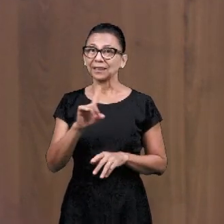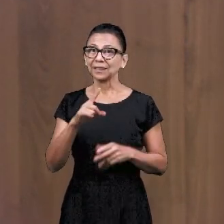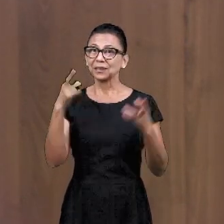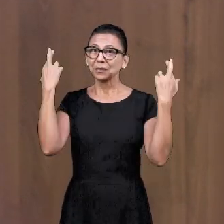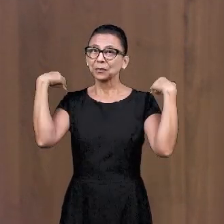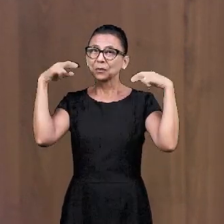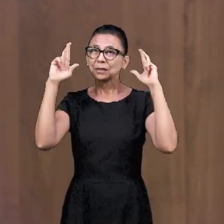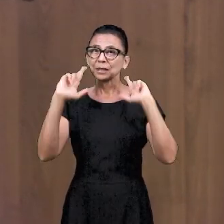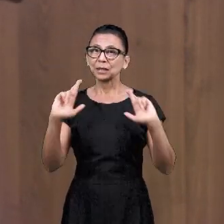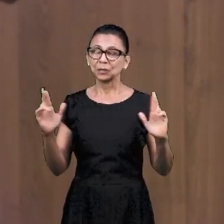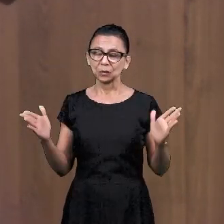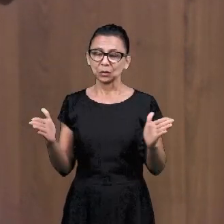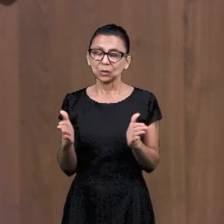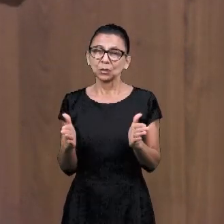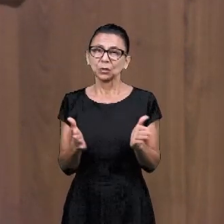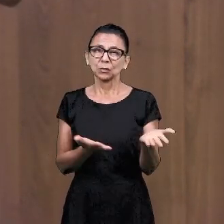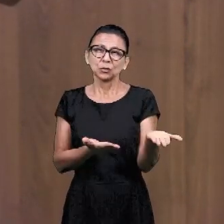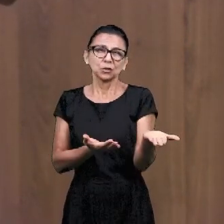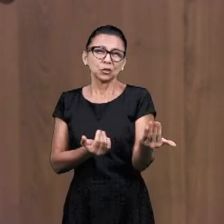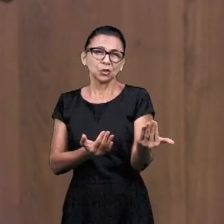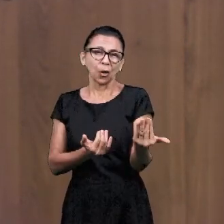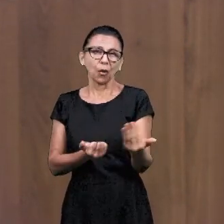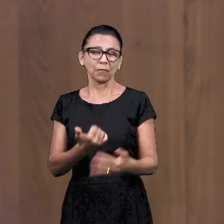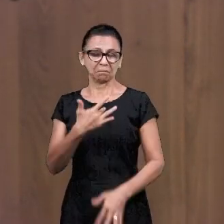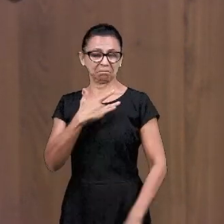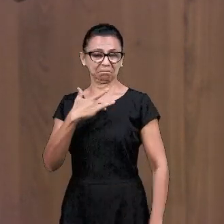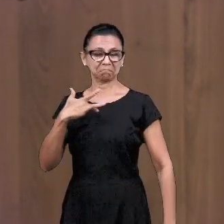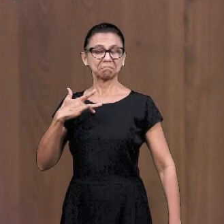agneau le plus jeune de son troupeau.